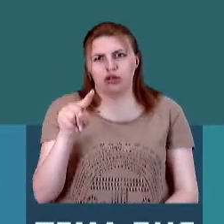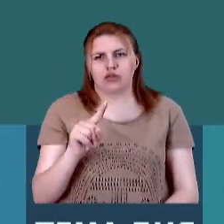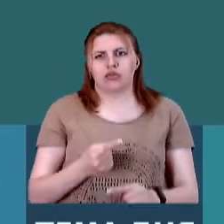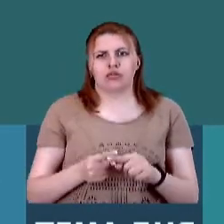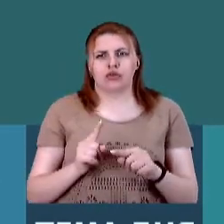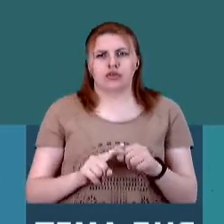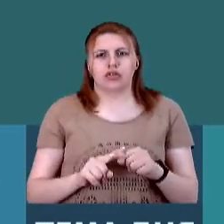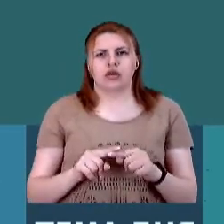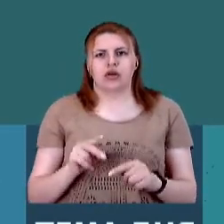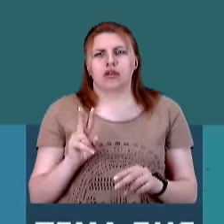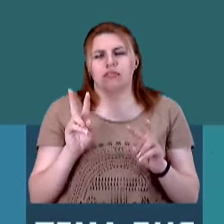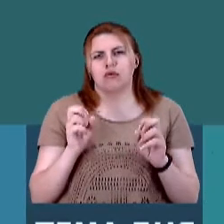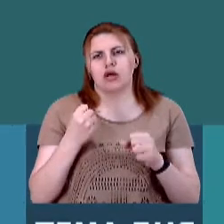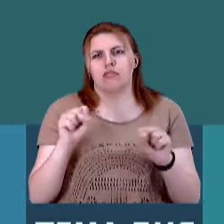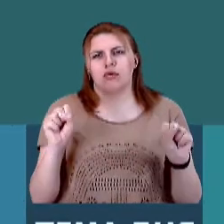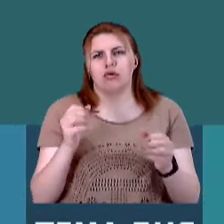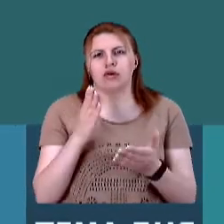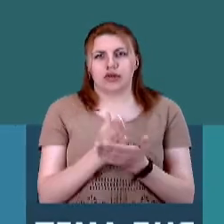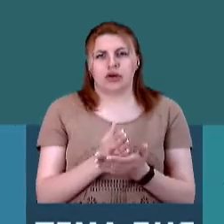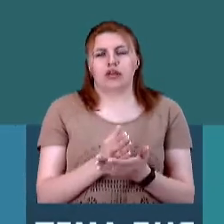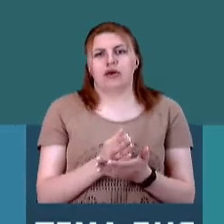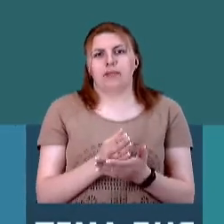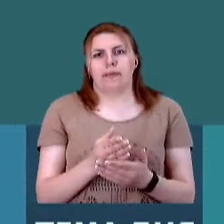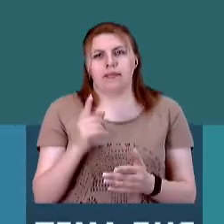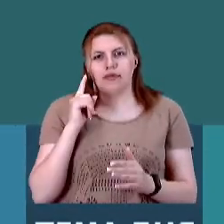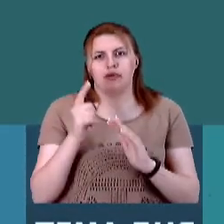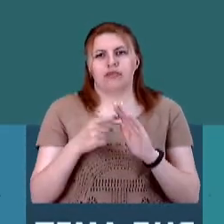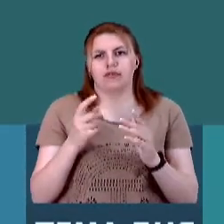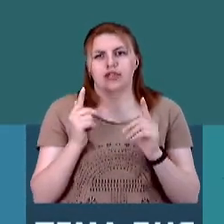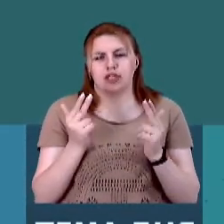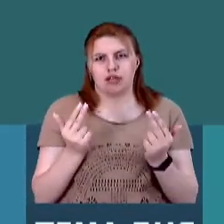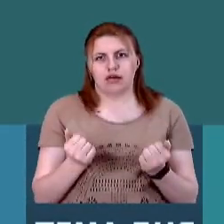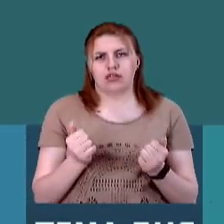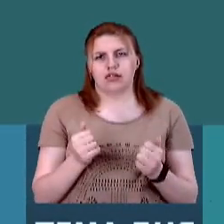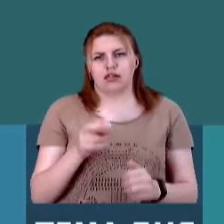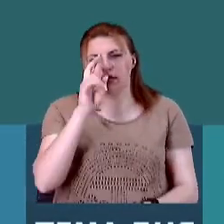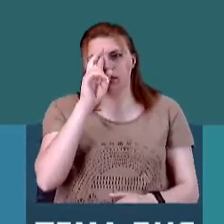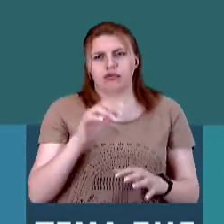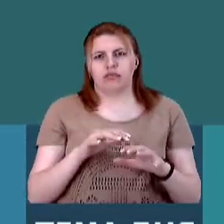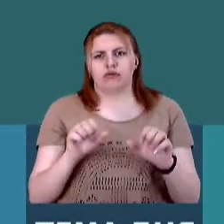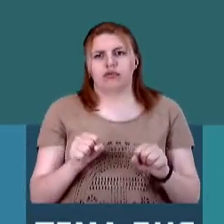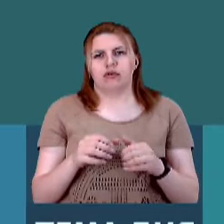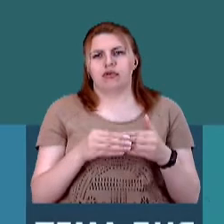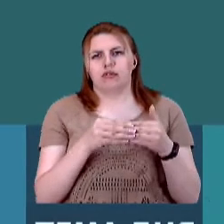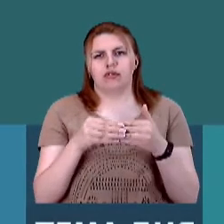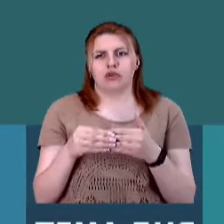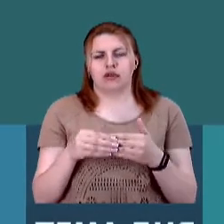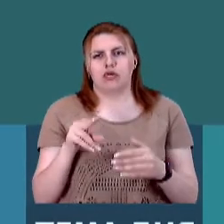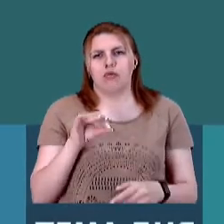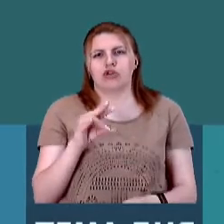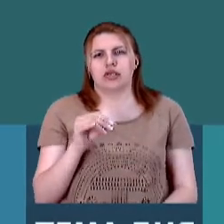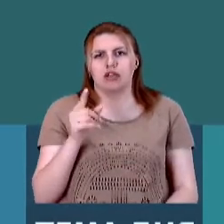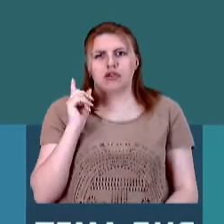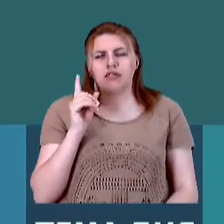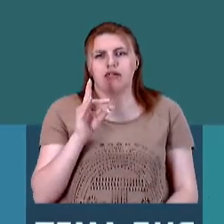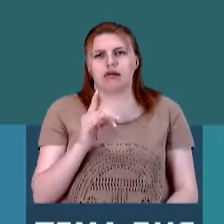є, досі культивується, визнається і креститься державною владою. Але потім, оскільки лідерів навіть пострадянського простору, я вже не кажу